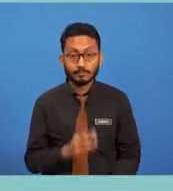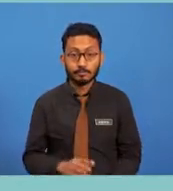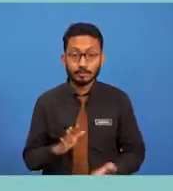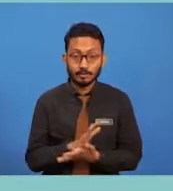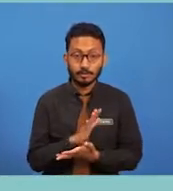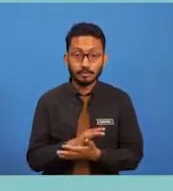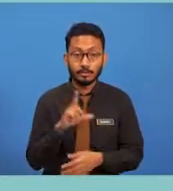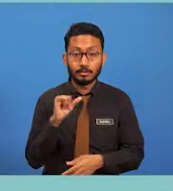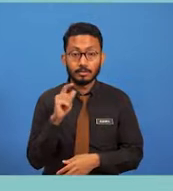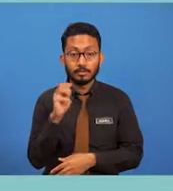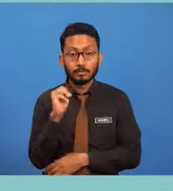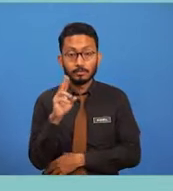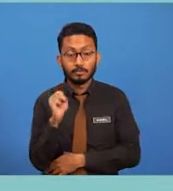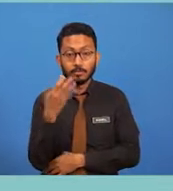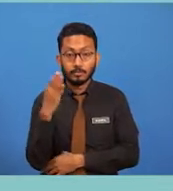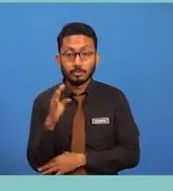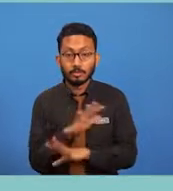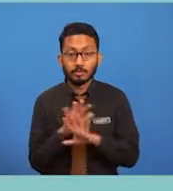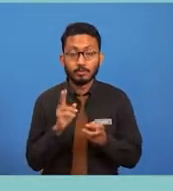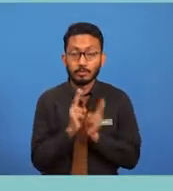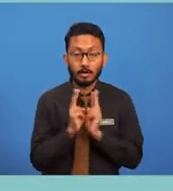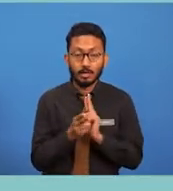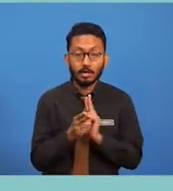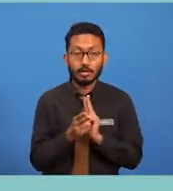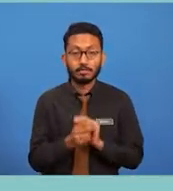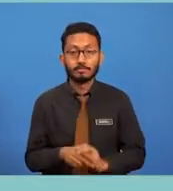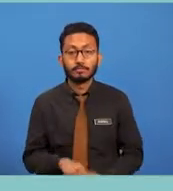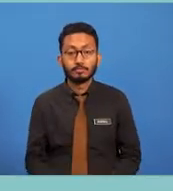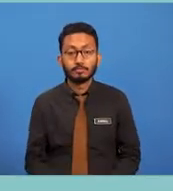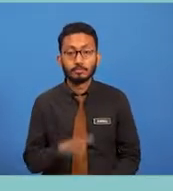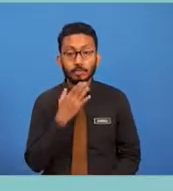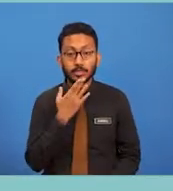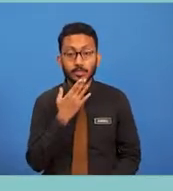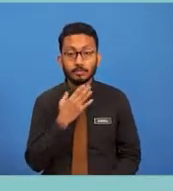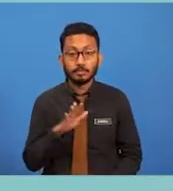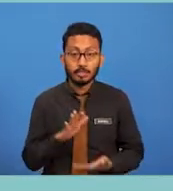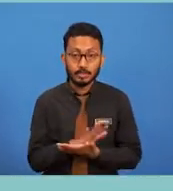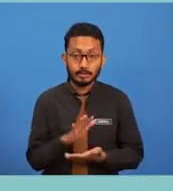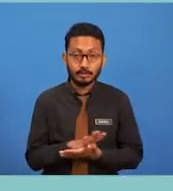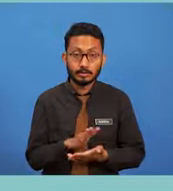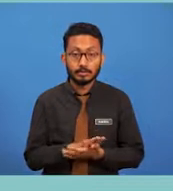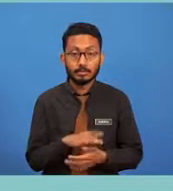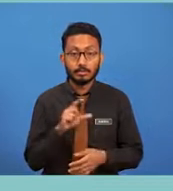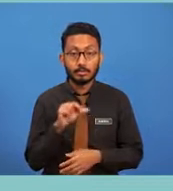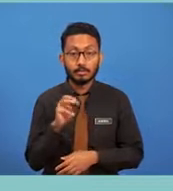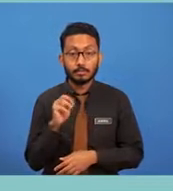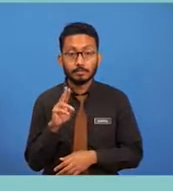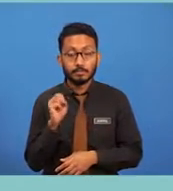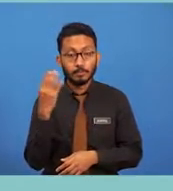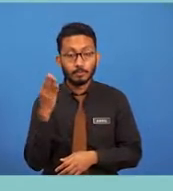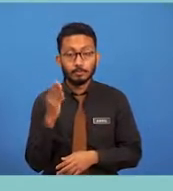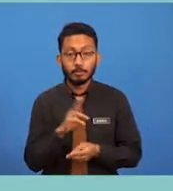gunakan tiada perubahan. Warna kertas litmus biru berubah kepada merah